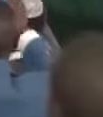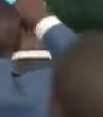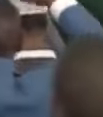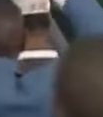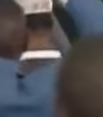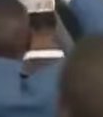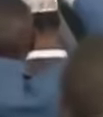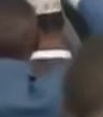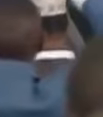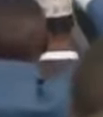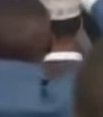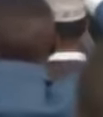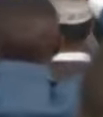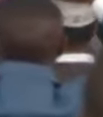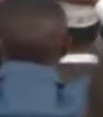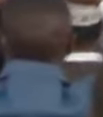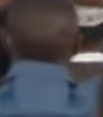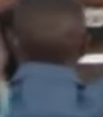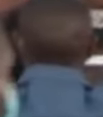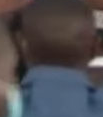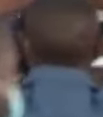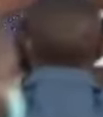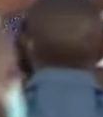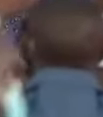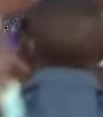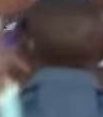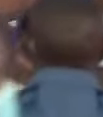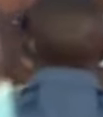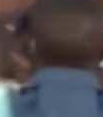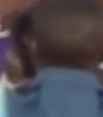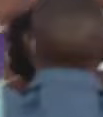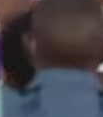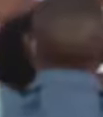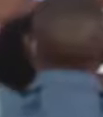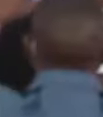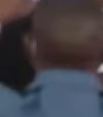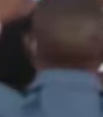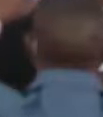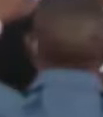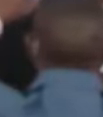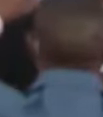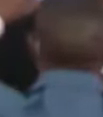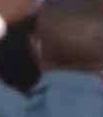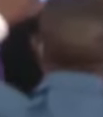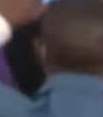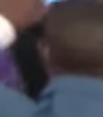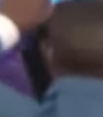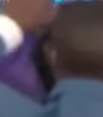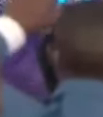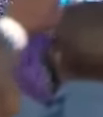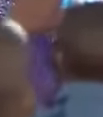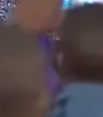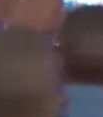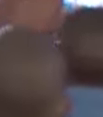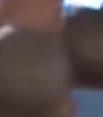Kituma kuchapa kazi class na bidii. Tunapambana sana kuijenga jamii. Iwe ni jua kali hatujali. Kenya ni nyumbani na